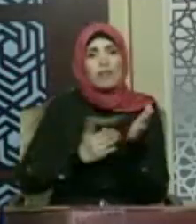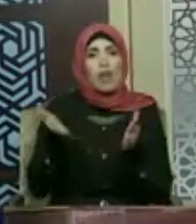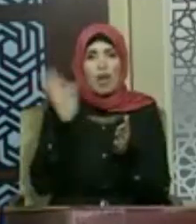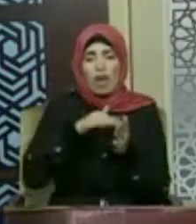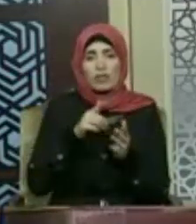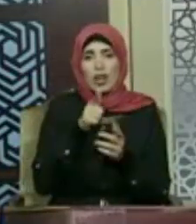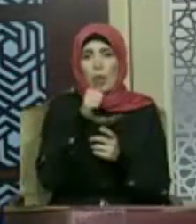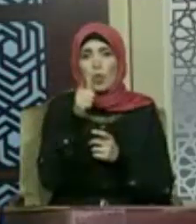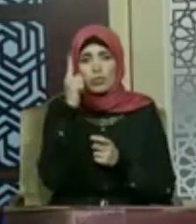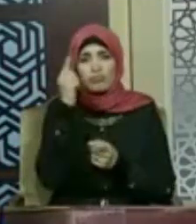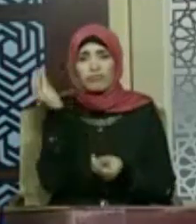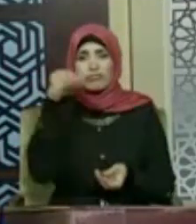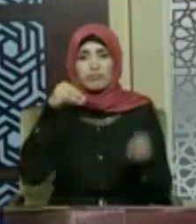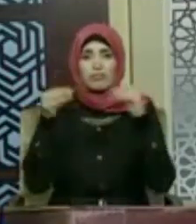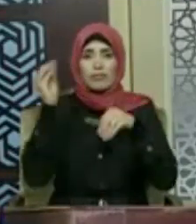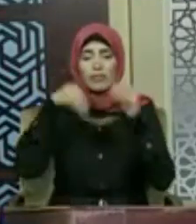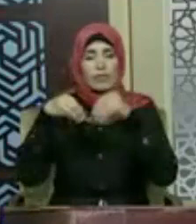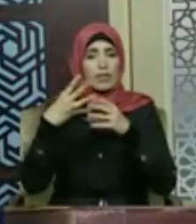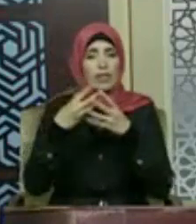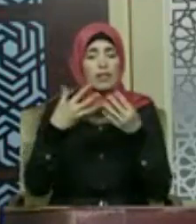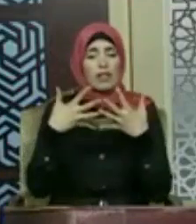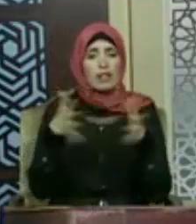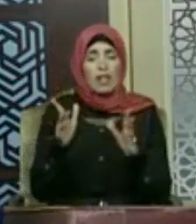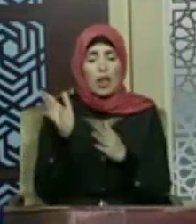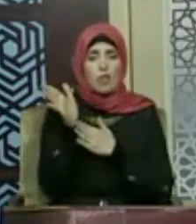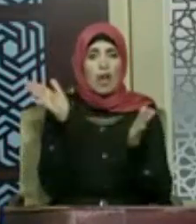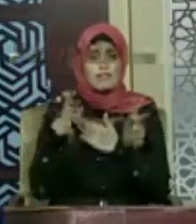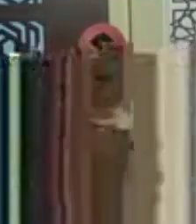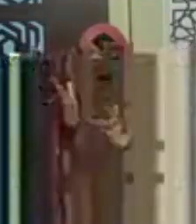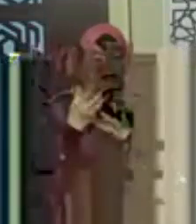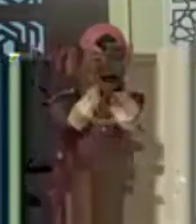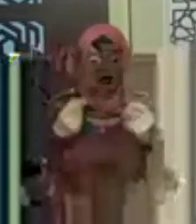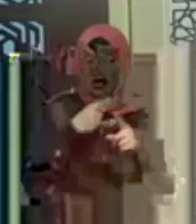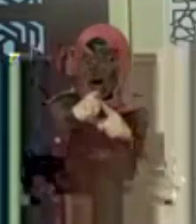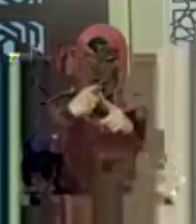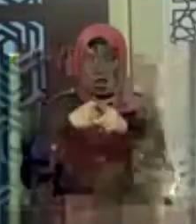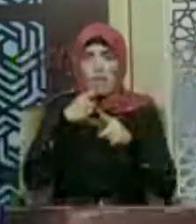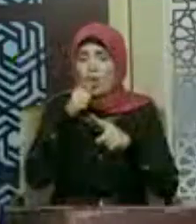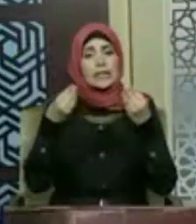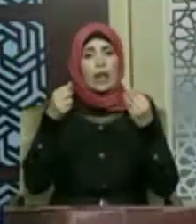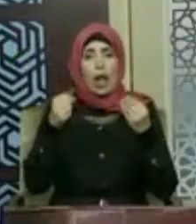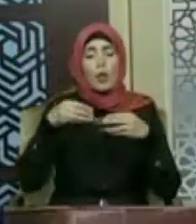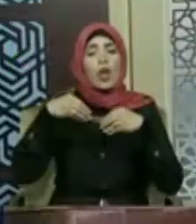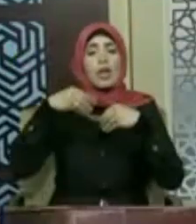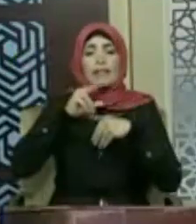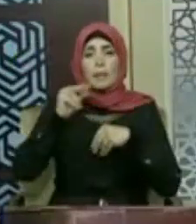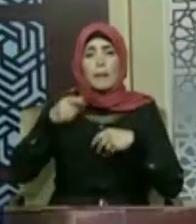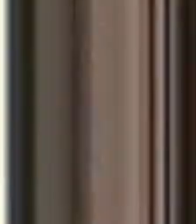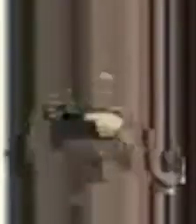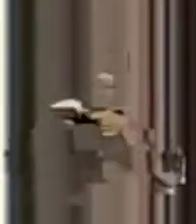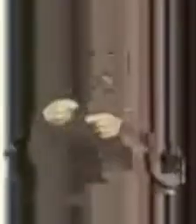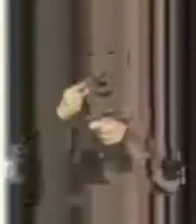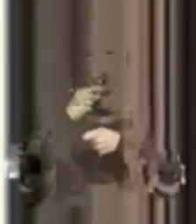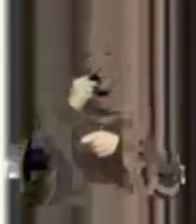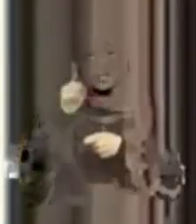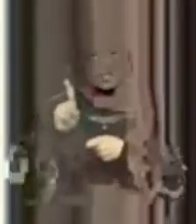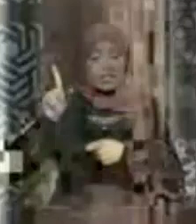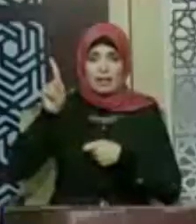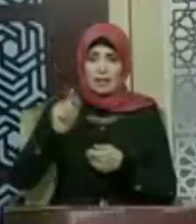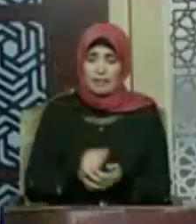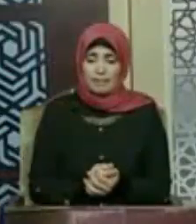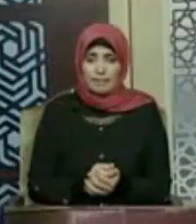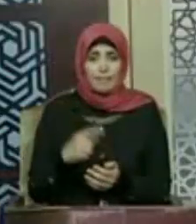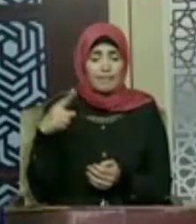الجاهلة وانحرافاتها المغرضة ومتاجرتها لدين الله بديننا السمح